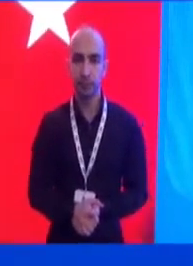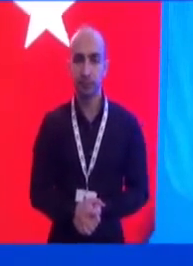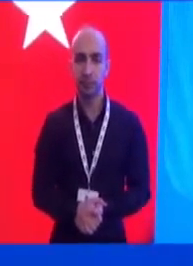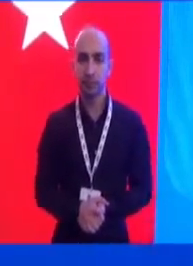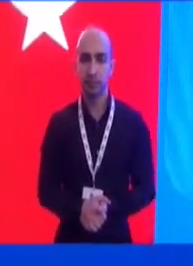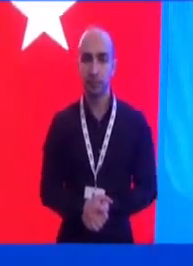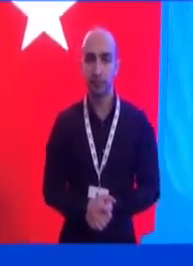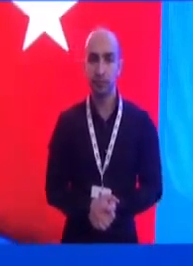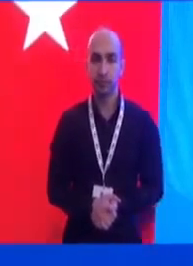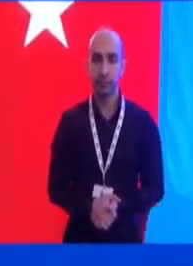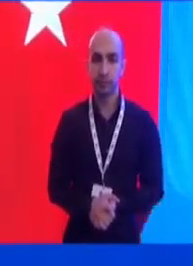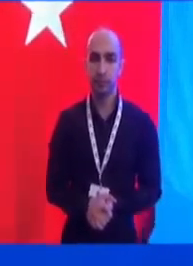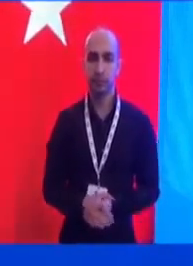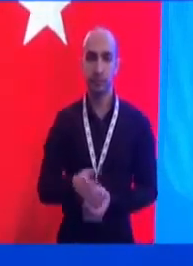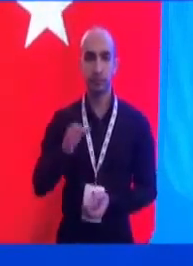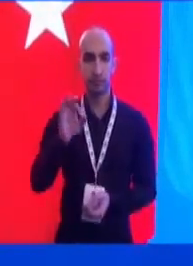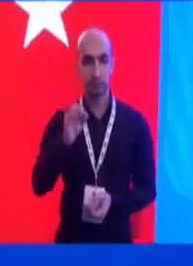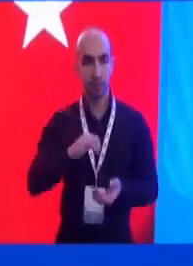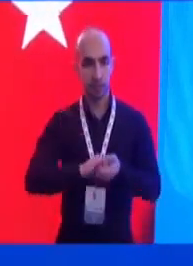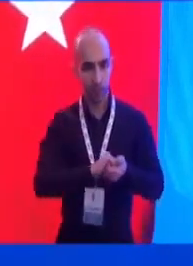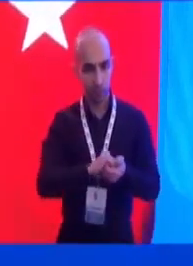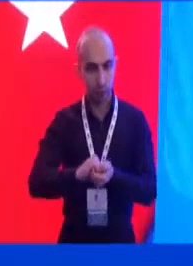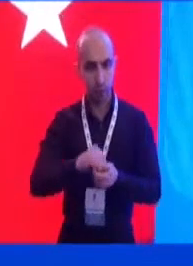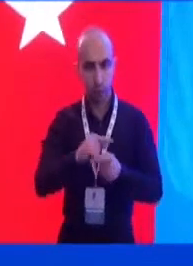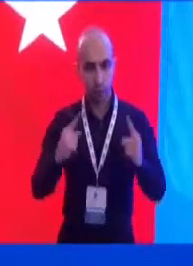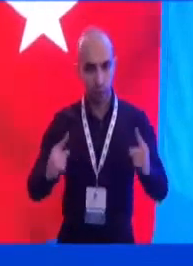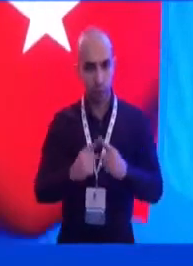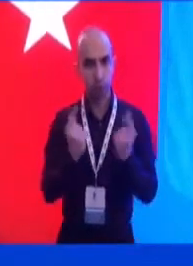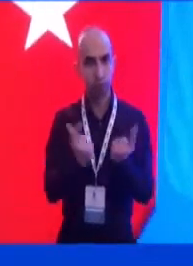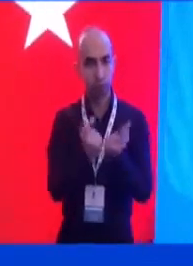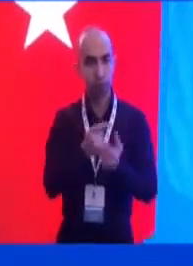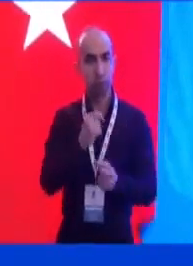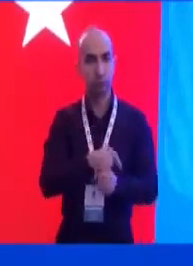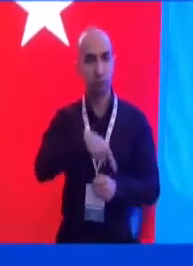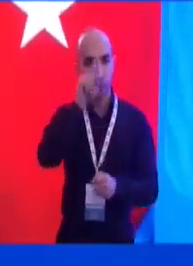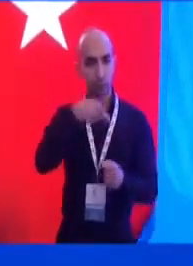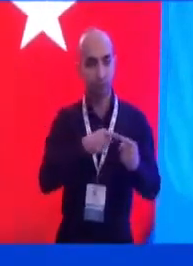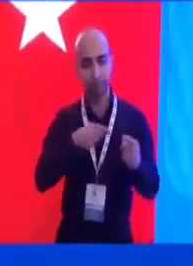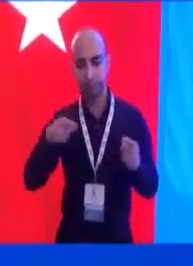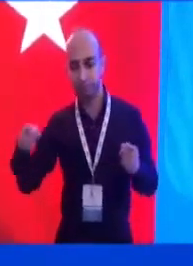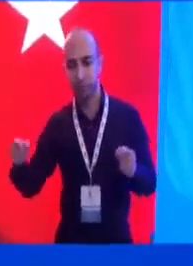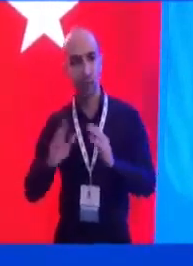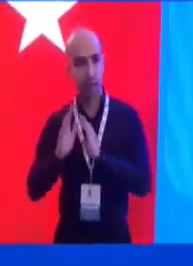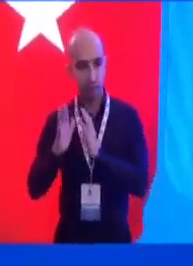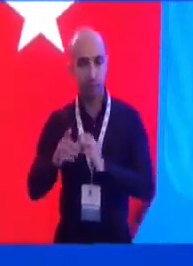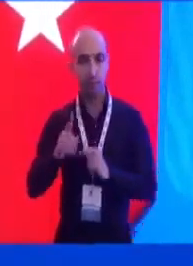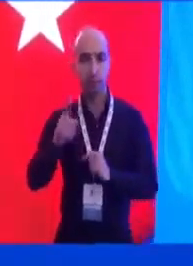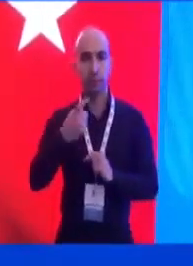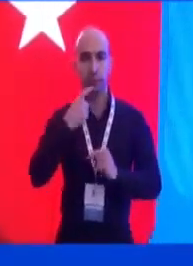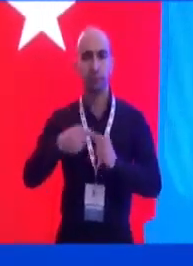bu zirve kuşkusuz gün boyu devam edecek. Önemli oturumlar var. Ama önümüzdeki haftada biliyorsunuz